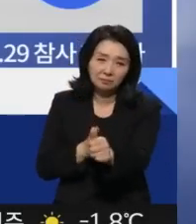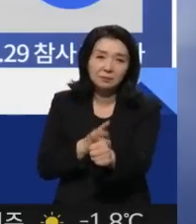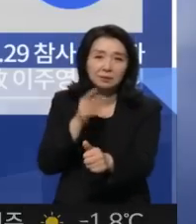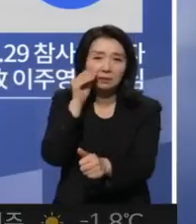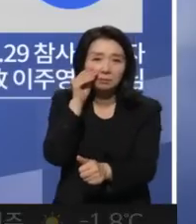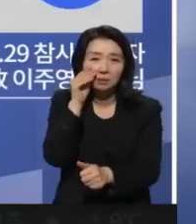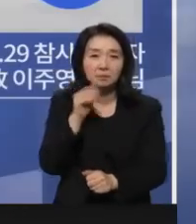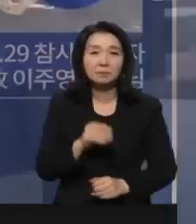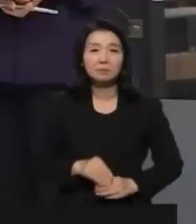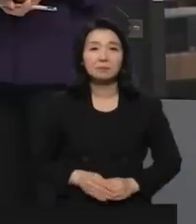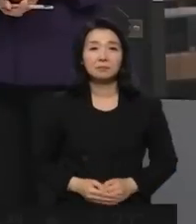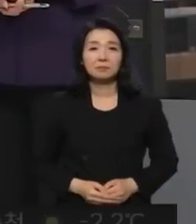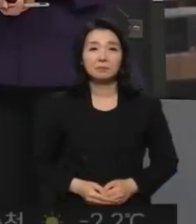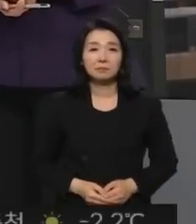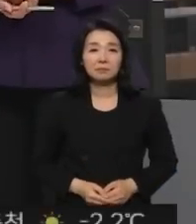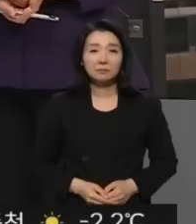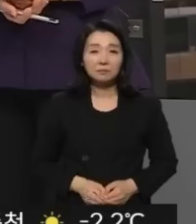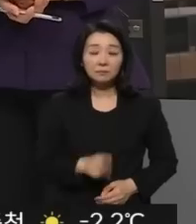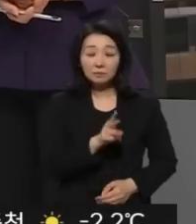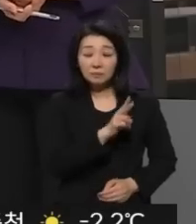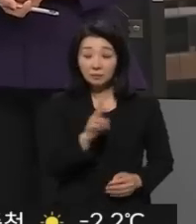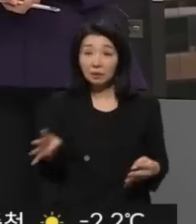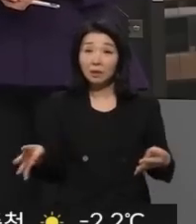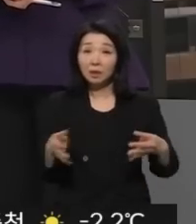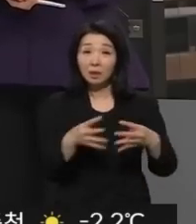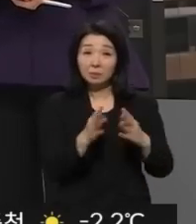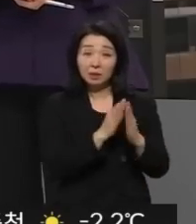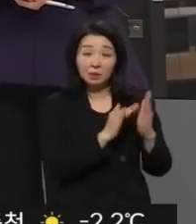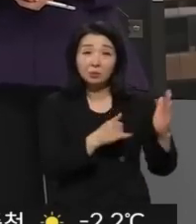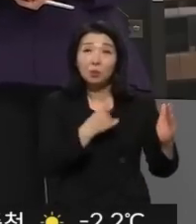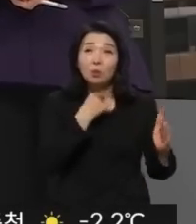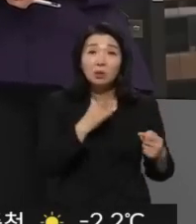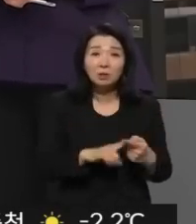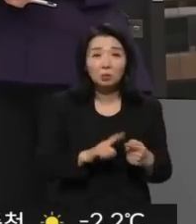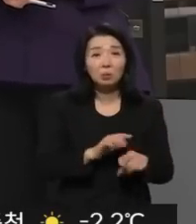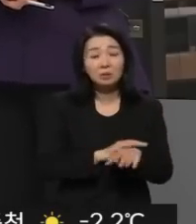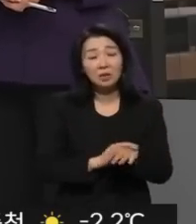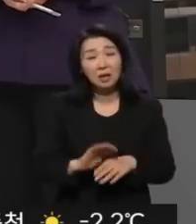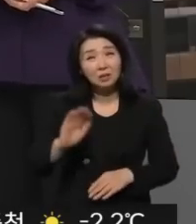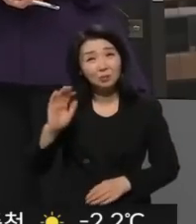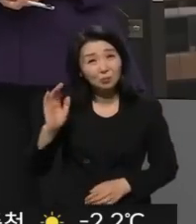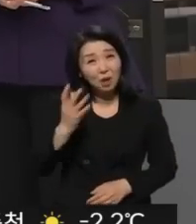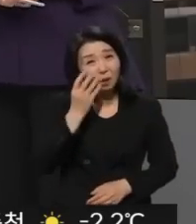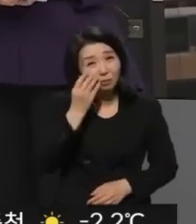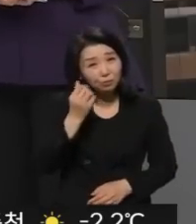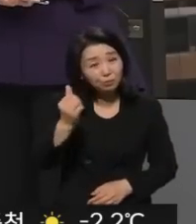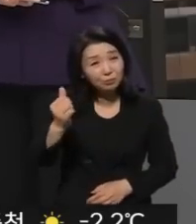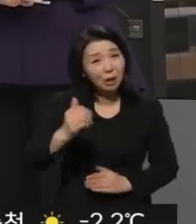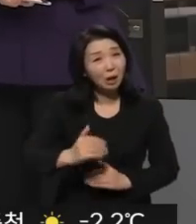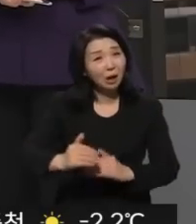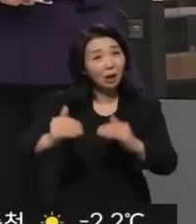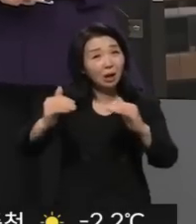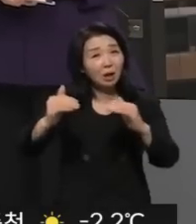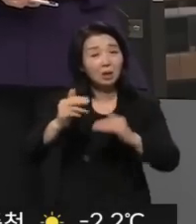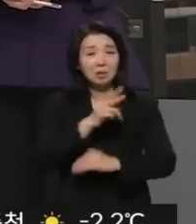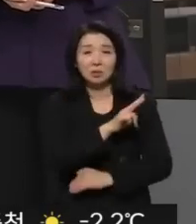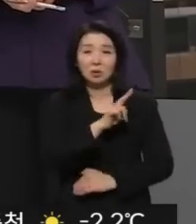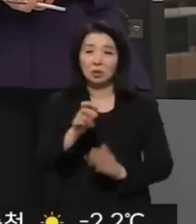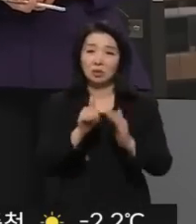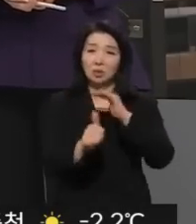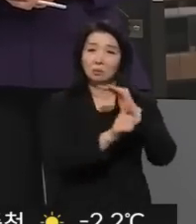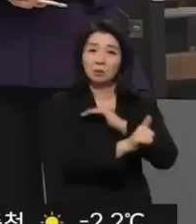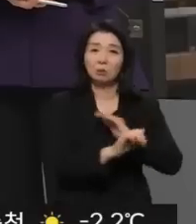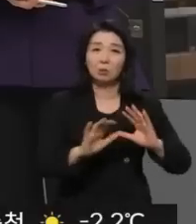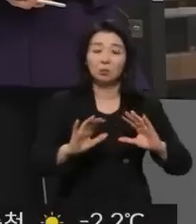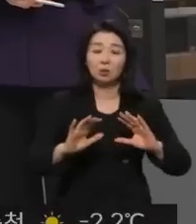부탁드립니다. 네, 여야의 합의, 유가족들의 바람처럼 잘 되고 있을까요? 여야 원내대표는 오늘도 국회 의장